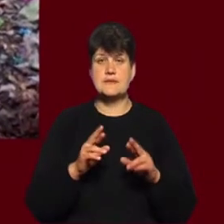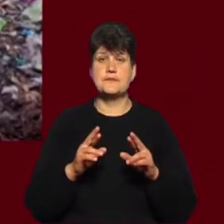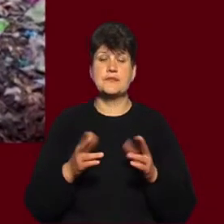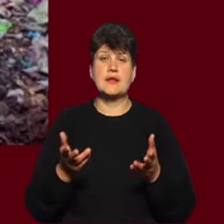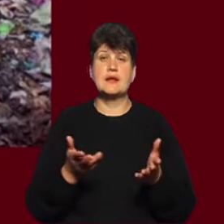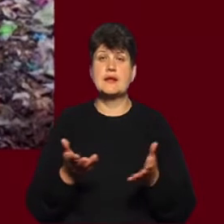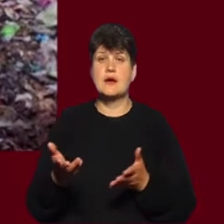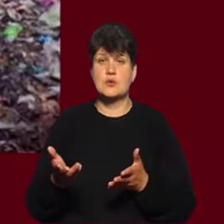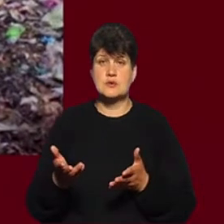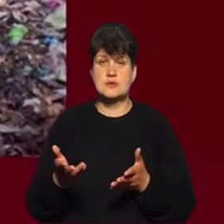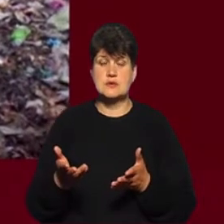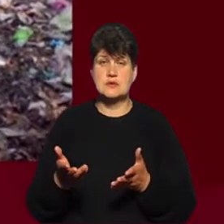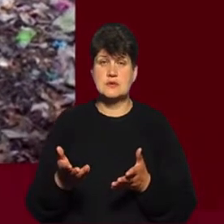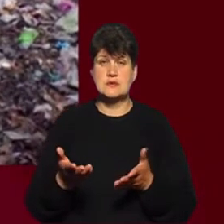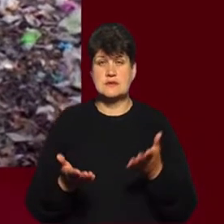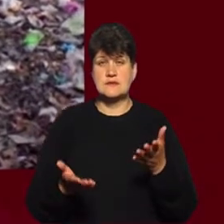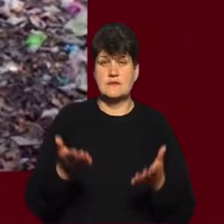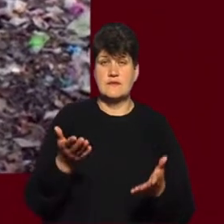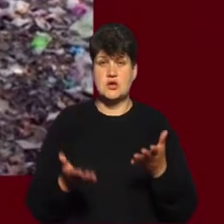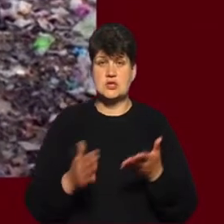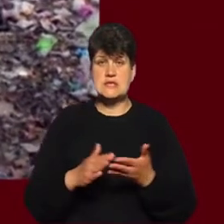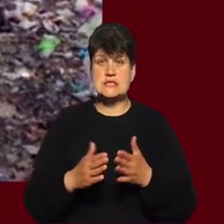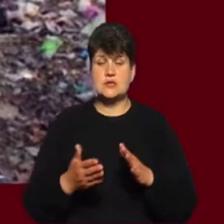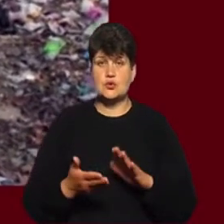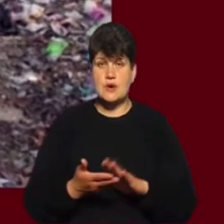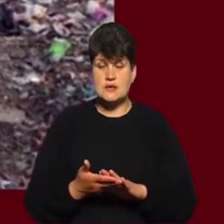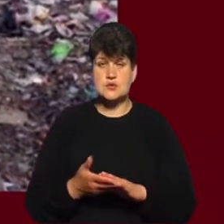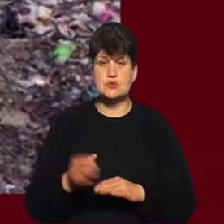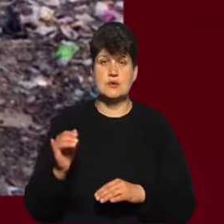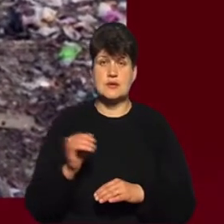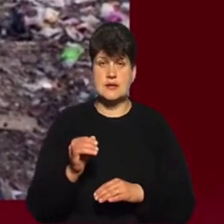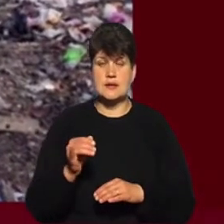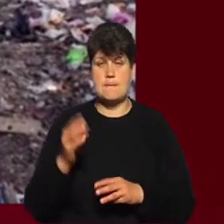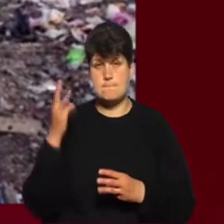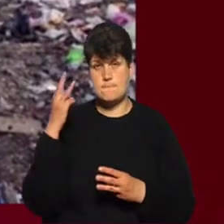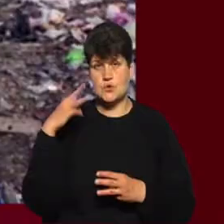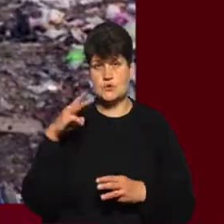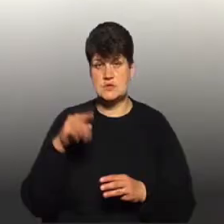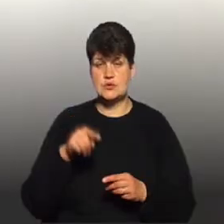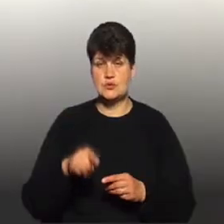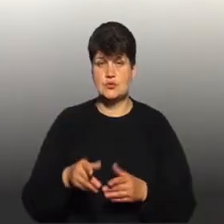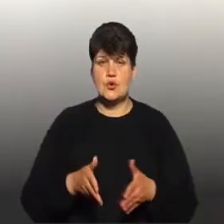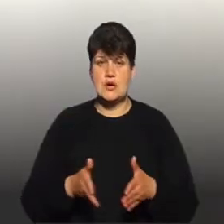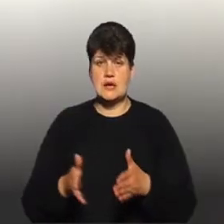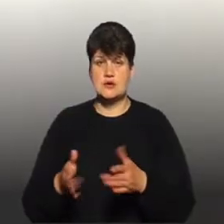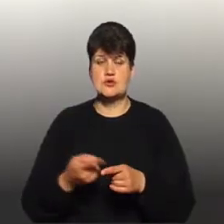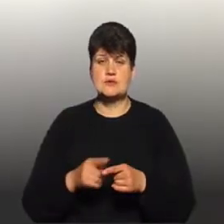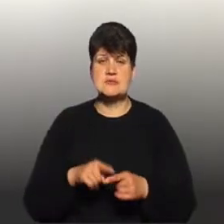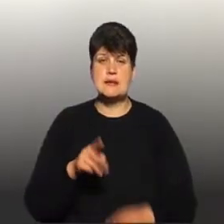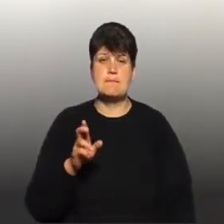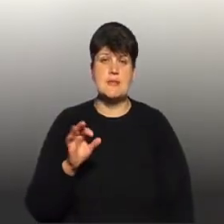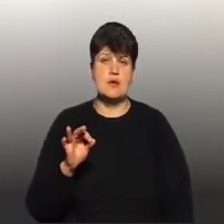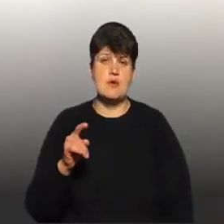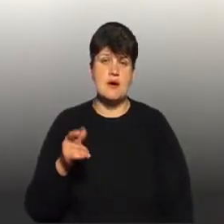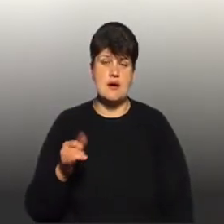якось, ну, зважать на таку ситуацію і десь підмодернізують цю лінію, щоб дійсно цей біогаз забрався повністю